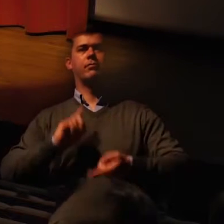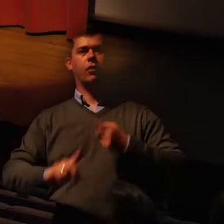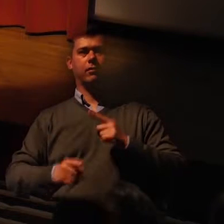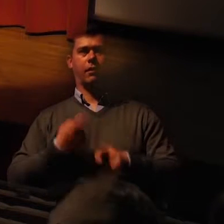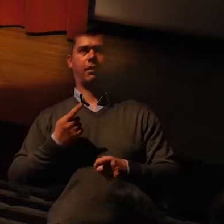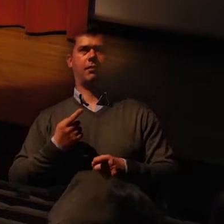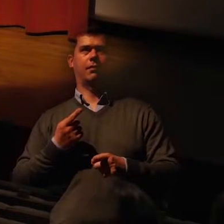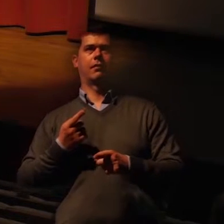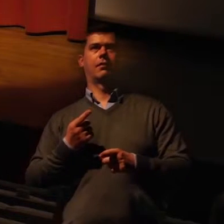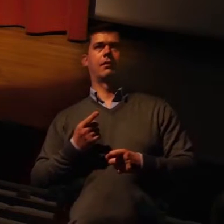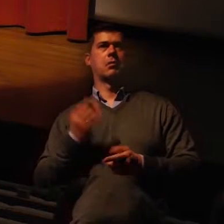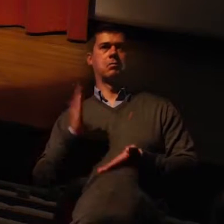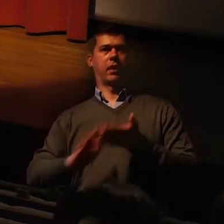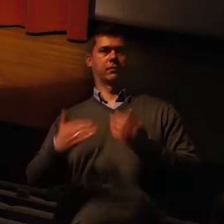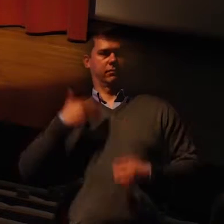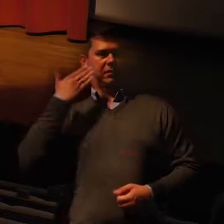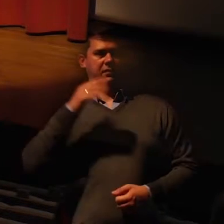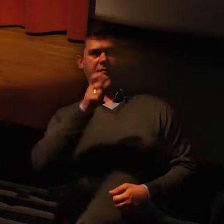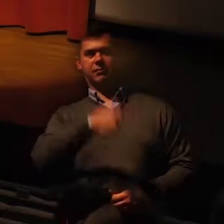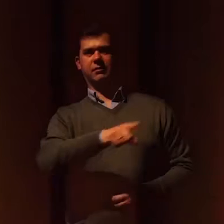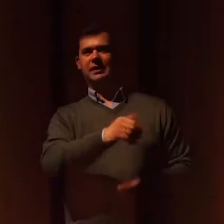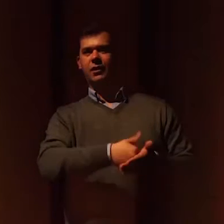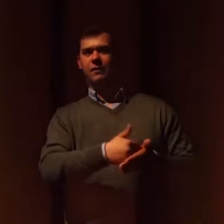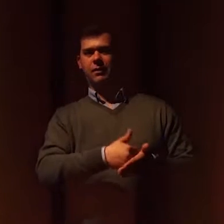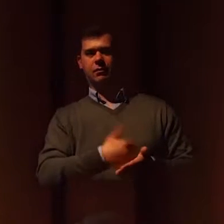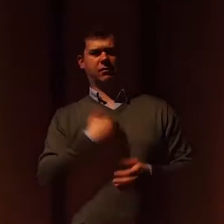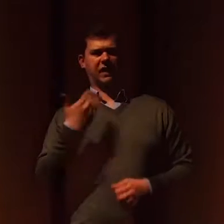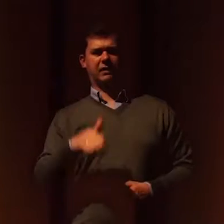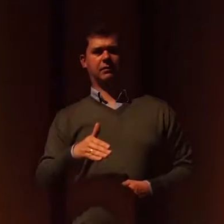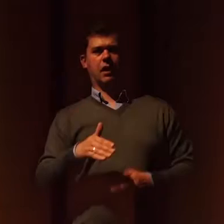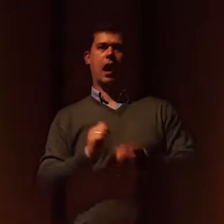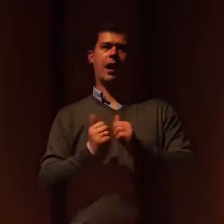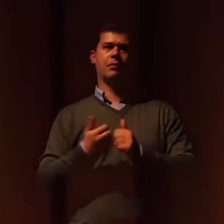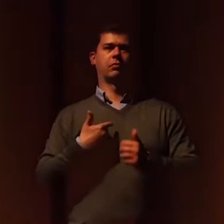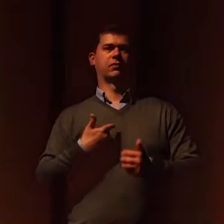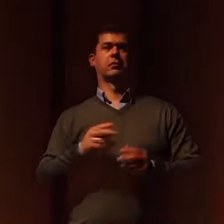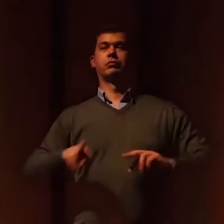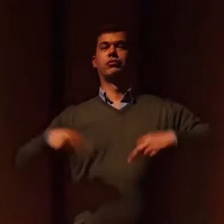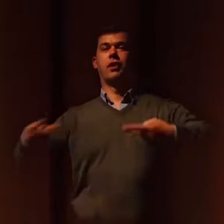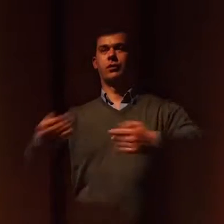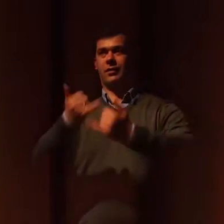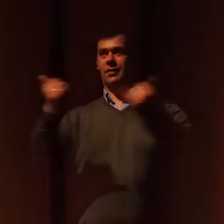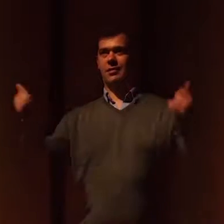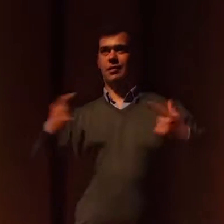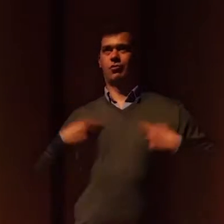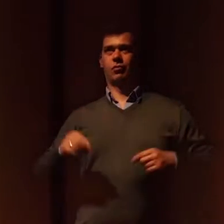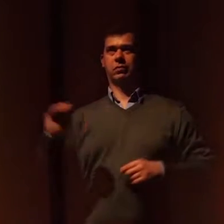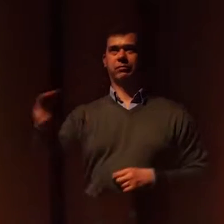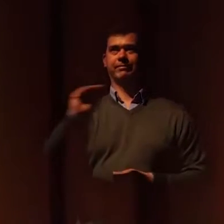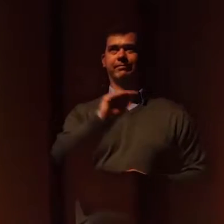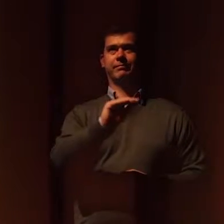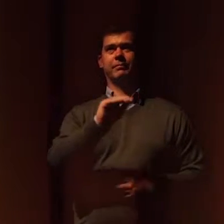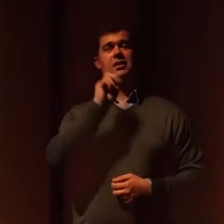politykę bez znajomości tych wzorów kulturowych ale także jeżeli się nie przekazuje to